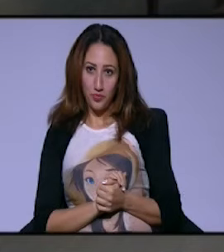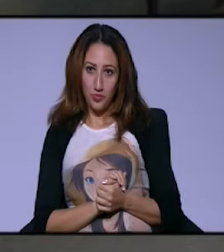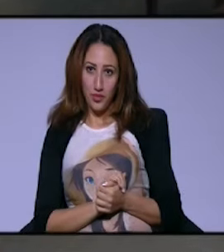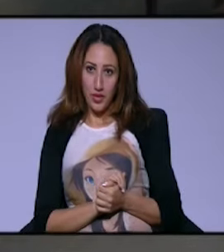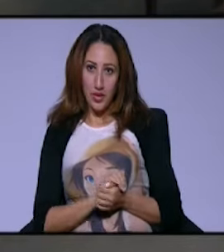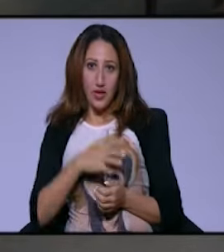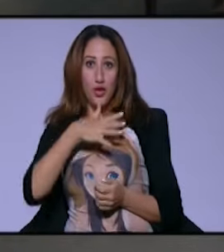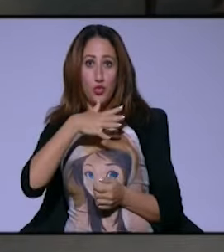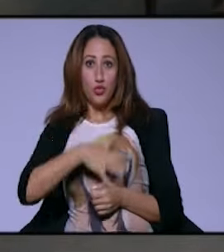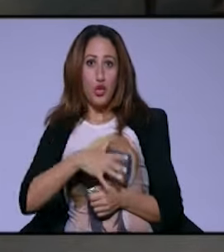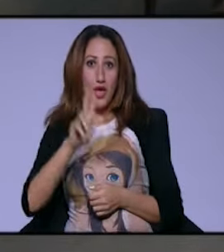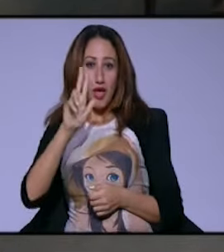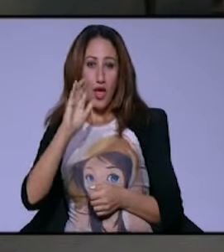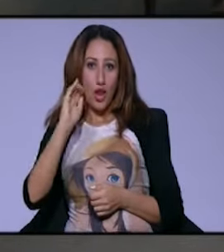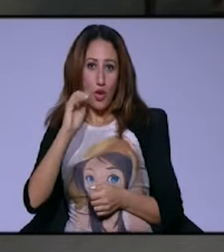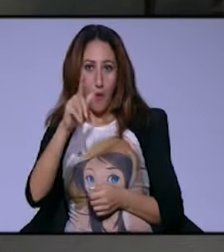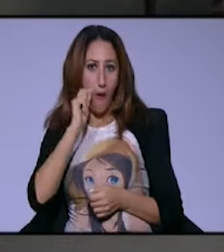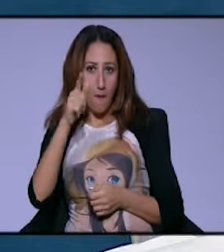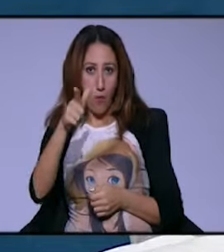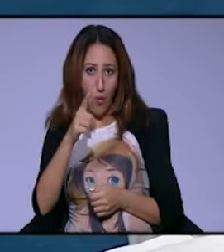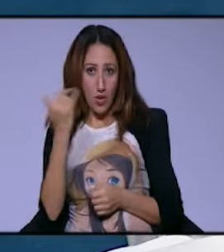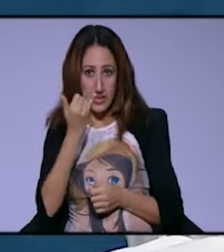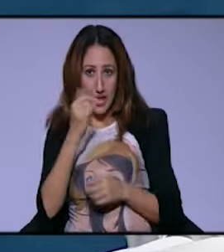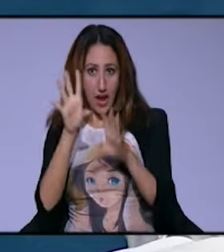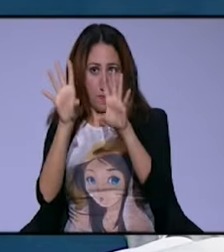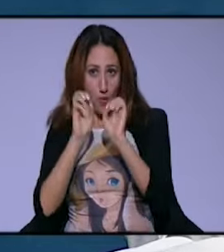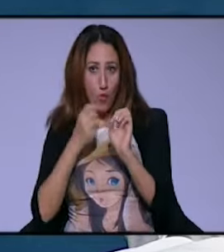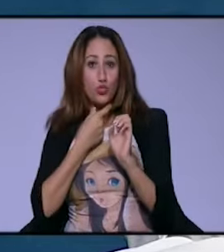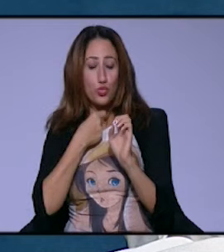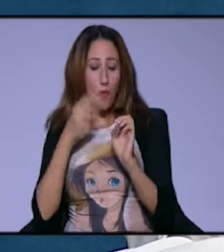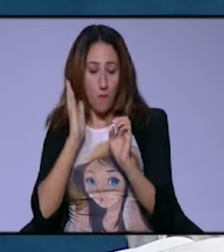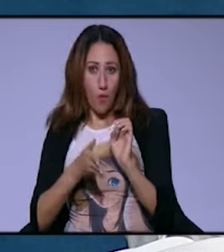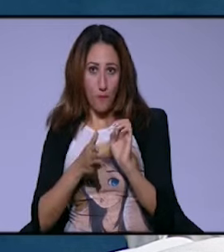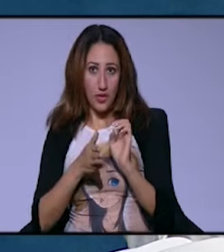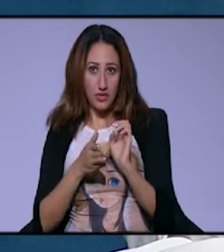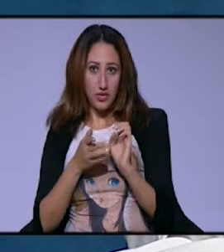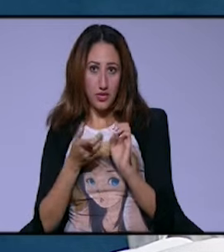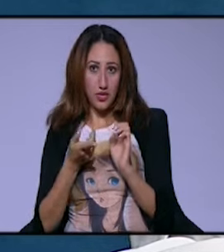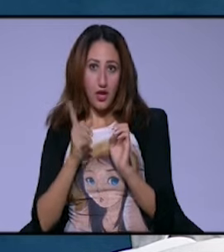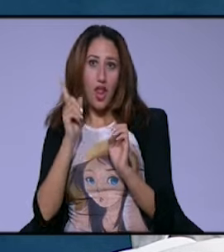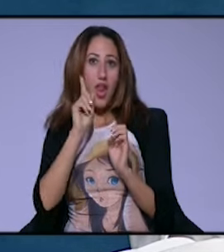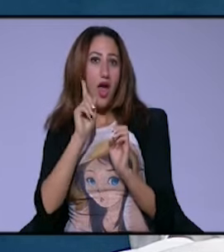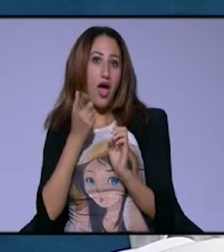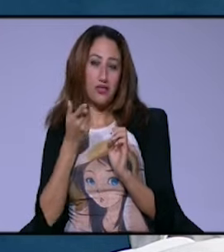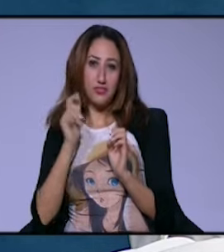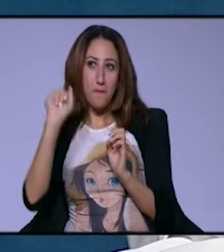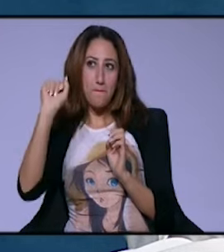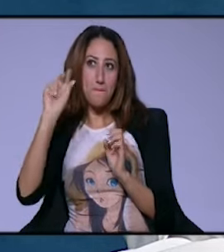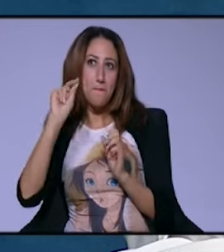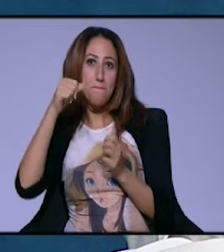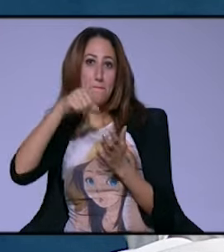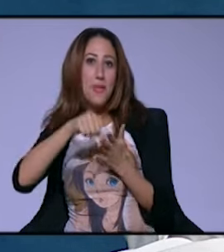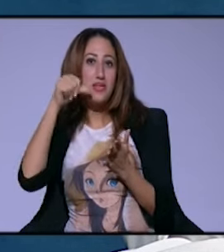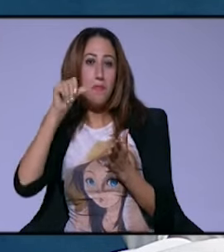سهل تقليده حاجة ياسمين ولا صعب؟ لا هو اصل تقليده ما فيش حد بيقلد حد، كل واحد ليه بصمة. ولكن